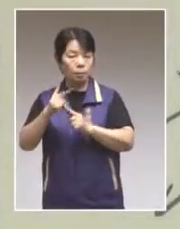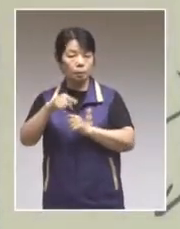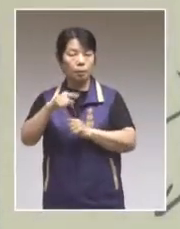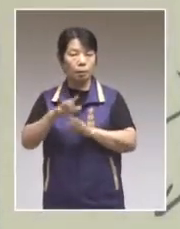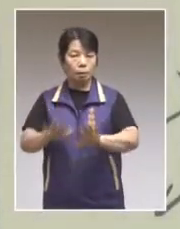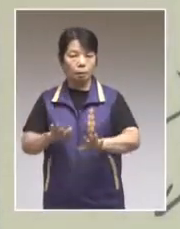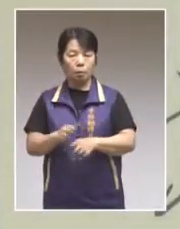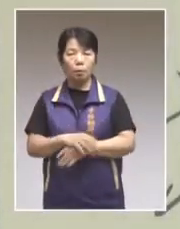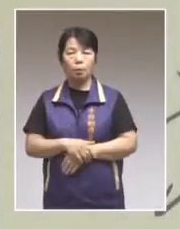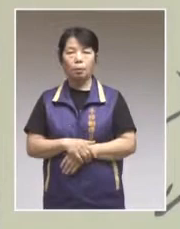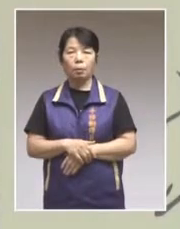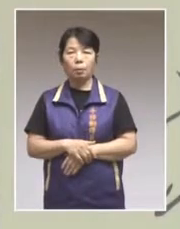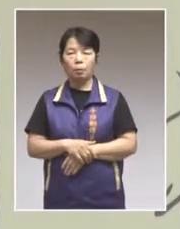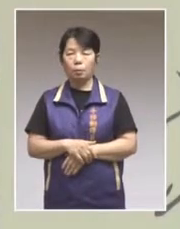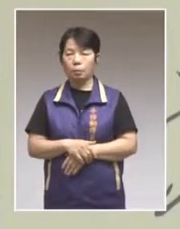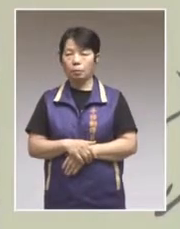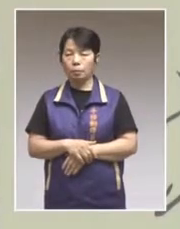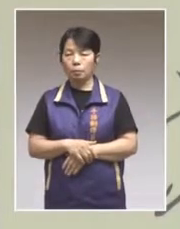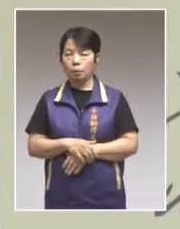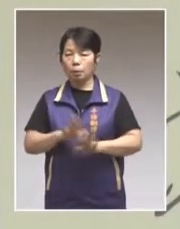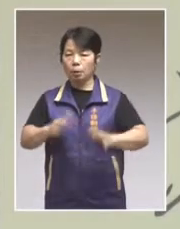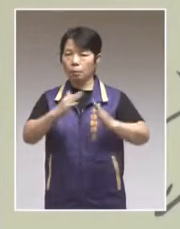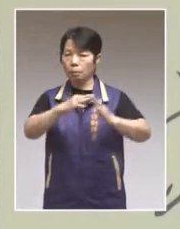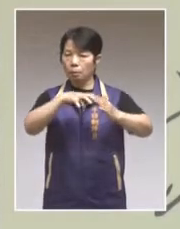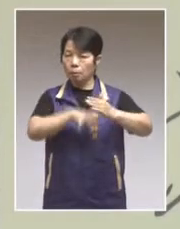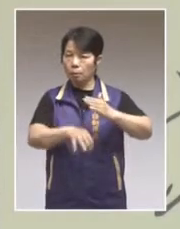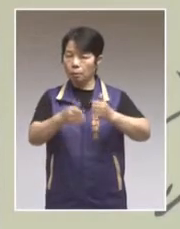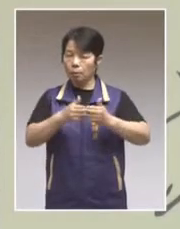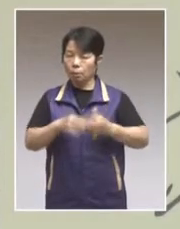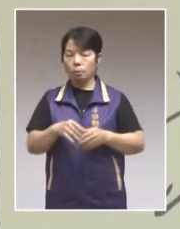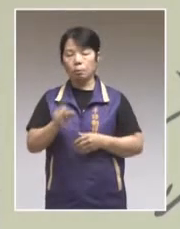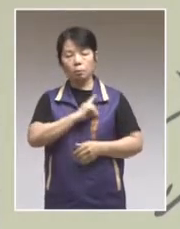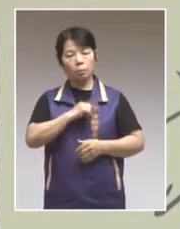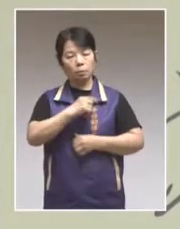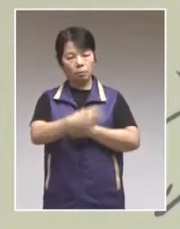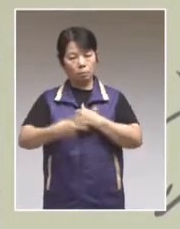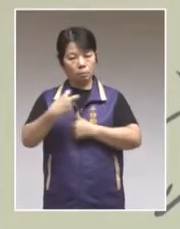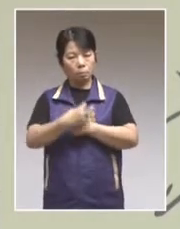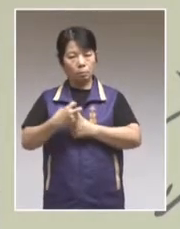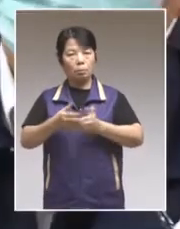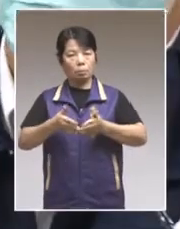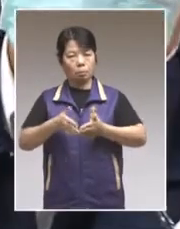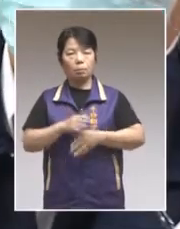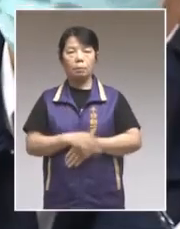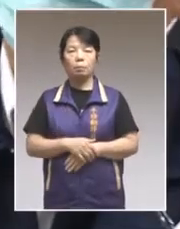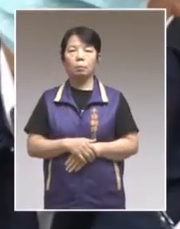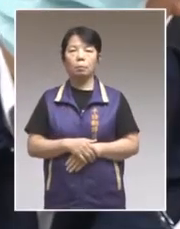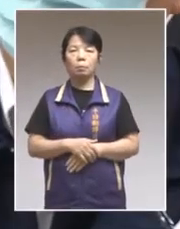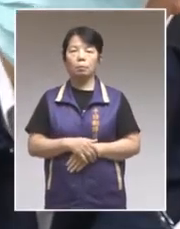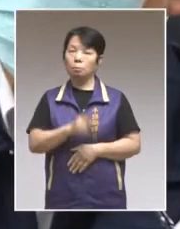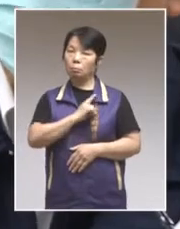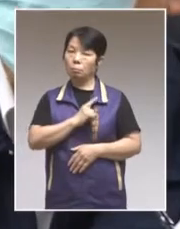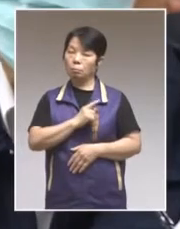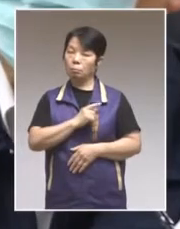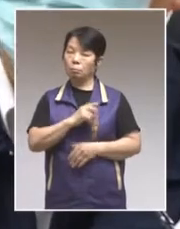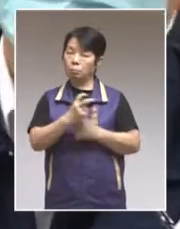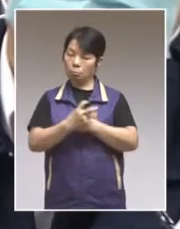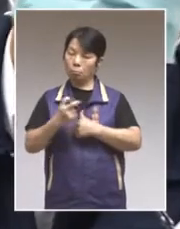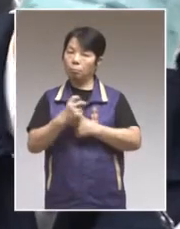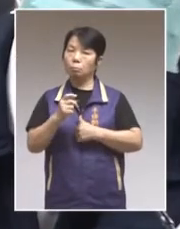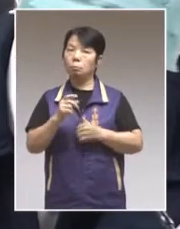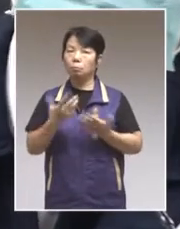下，我们其实有很多在家里面要自己照顾自己的部分。好，那自己照顾自己要有哪些呢？好，我们这